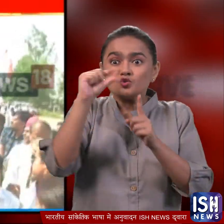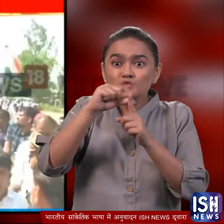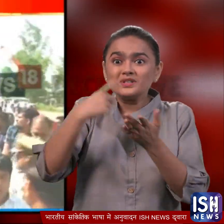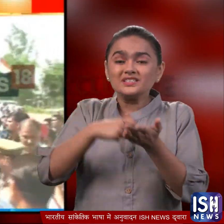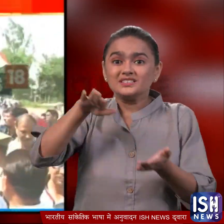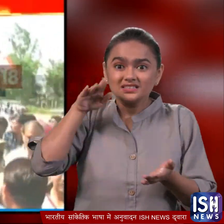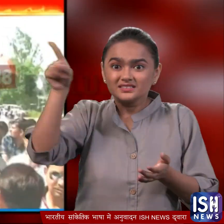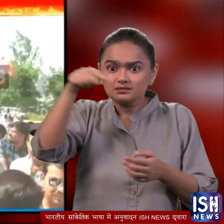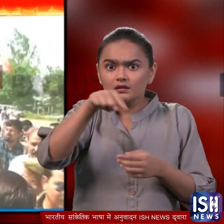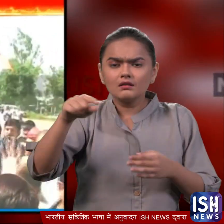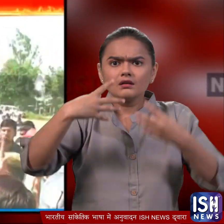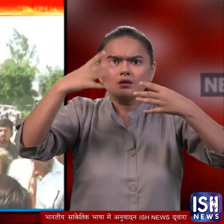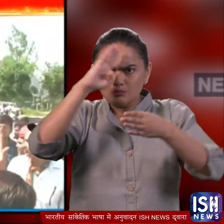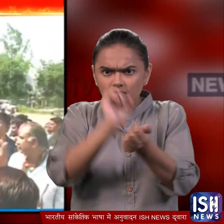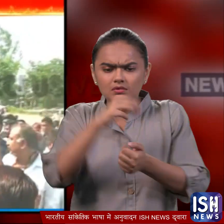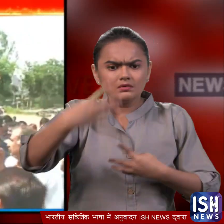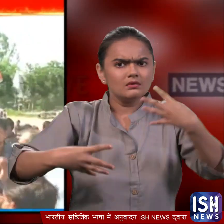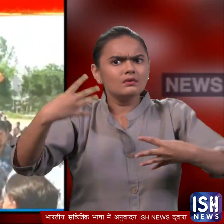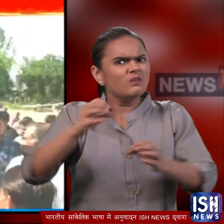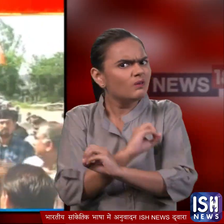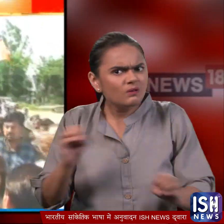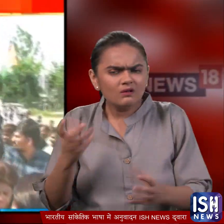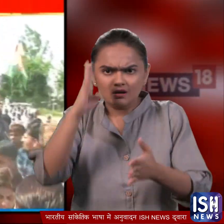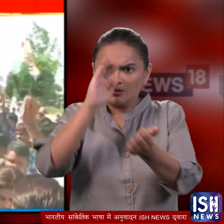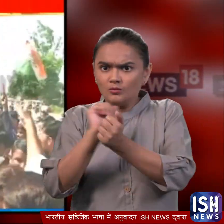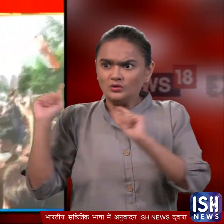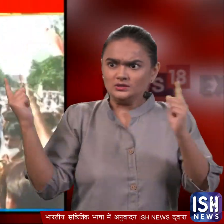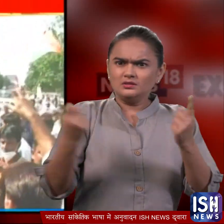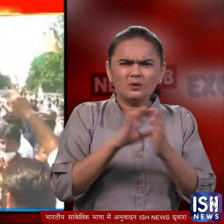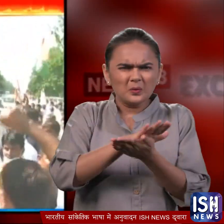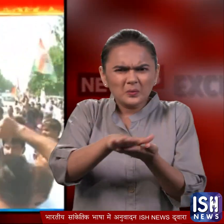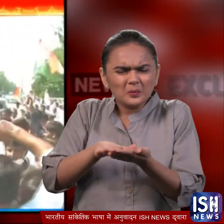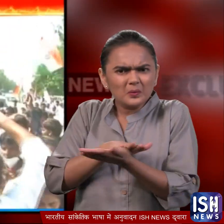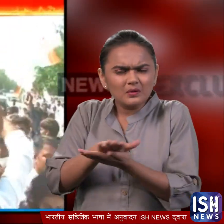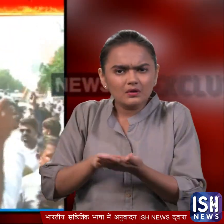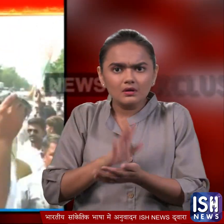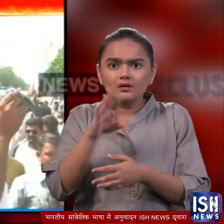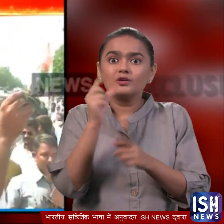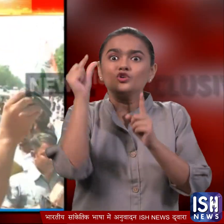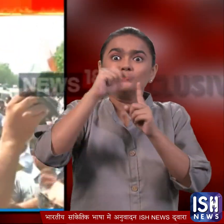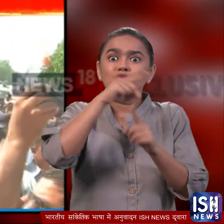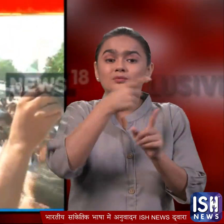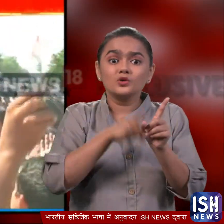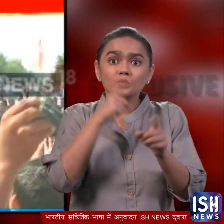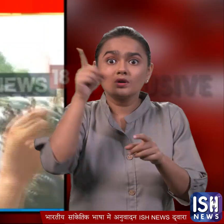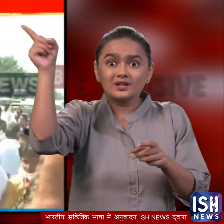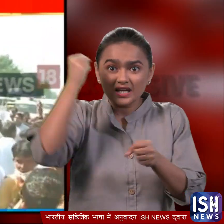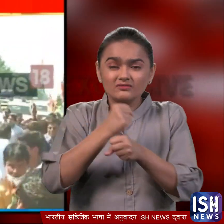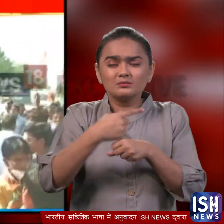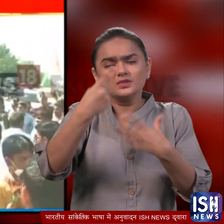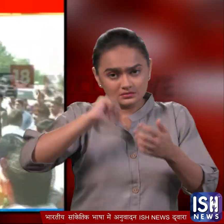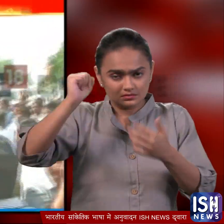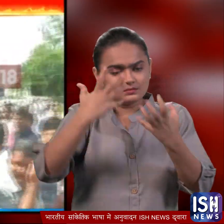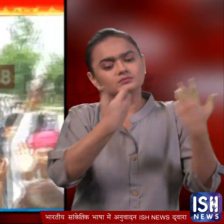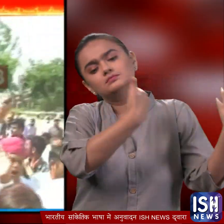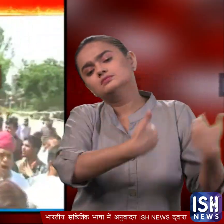ऐलान कर दिया, लेकिन इसके बावजूद यूपी राजस्थान की सीमा पर न तो बैरिकेड लगाए गए, न ही कोई भारी भरकम पुलिस फोर्स ही तैनात दिखी। यानी यूपी की योगी